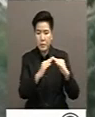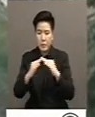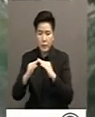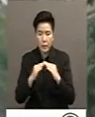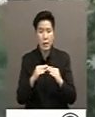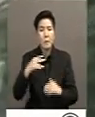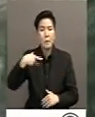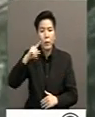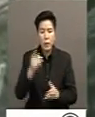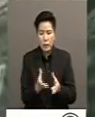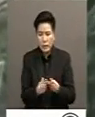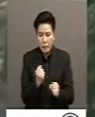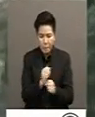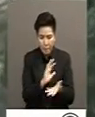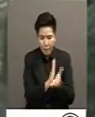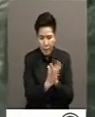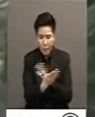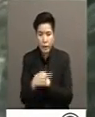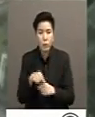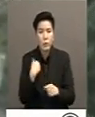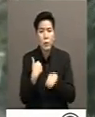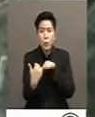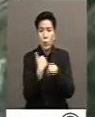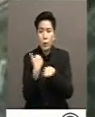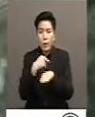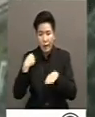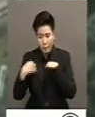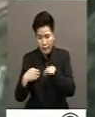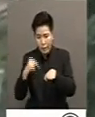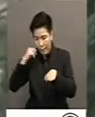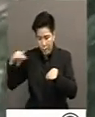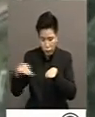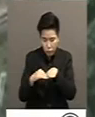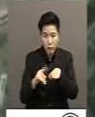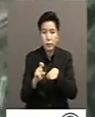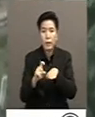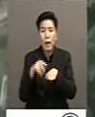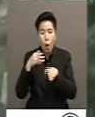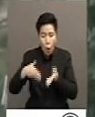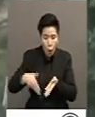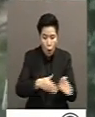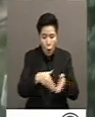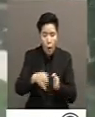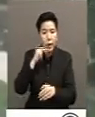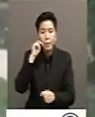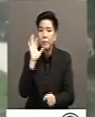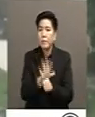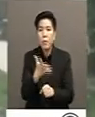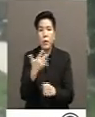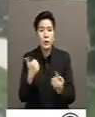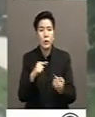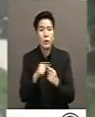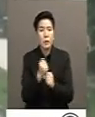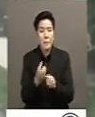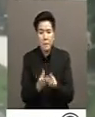ช้ประโยชน์จากที่ดินอย่างเห็นได้ชัดมีถนนคอนกรีตขวางทางน้ำคลองระบายน้ำไม่เพียงพอนอกจากนี้ยังมีเรื่องของการ